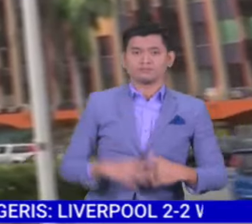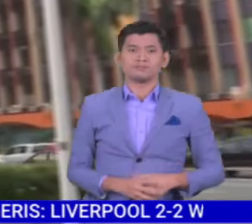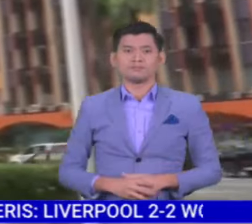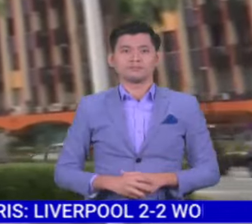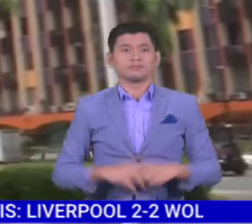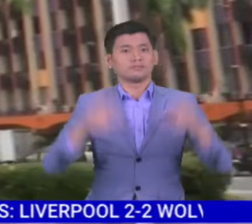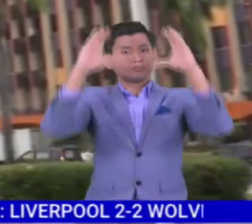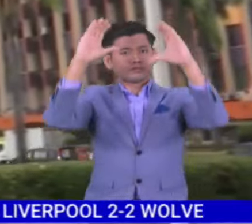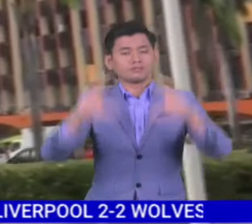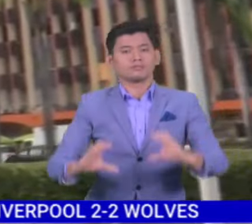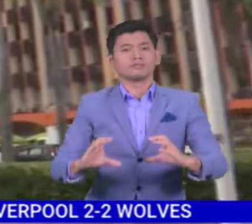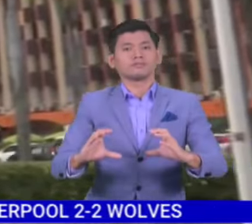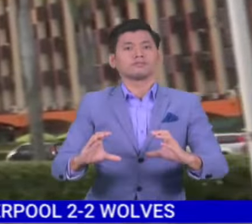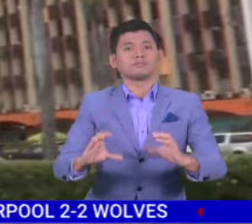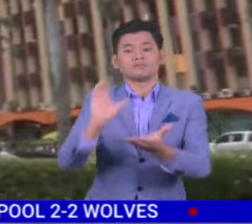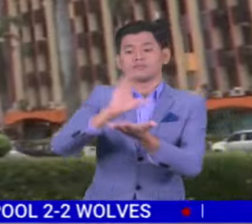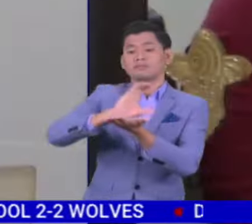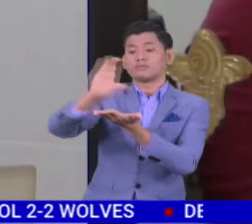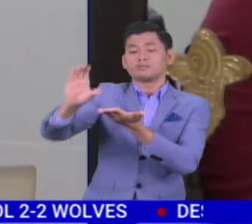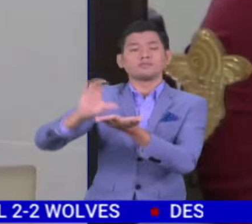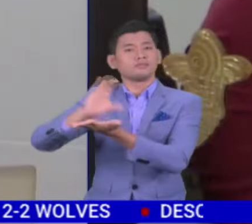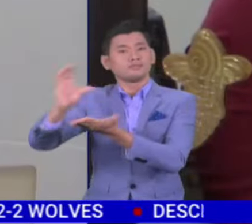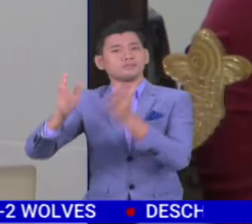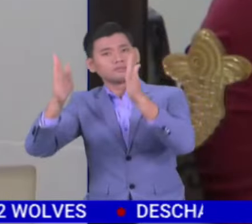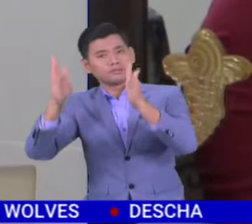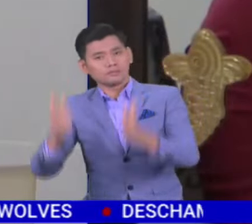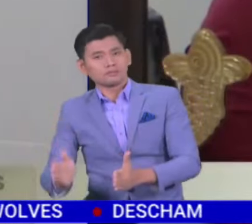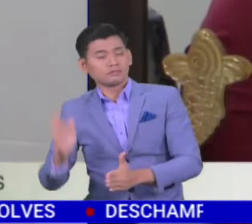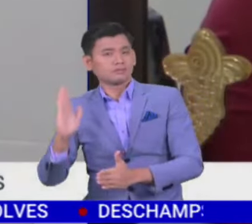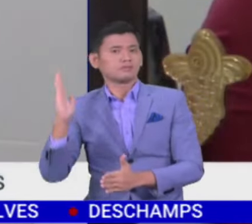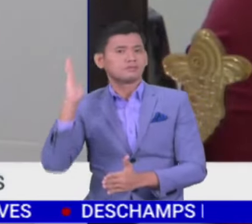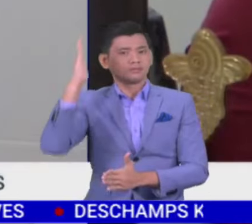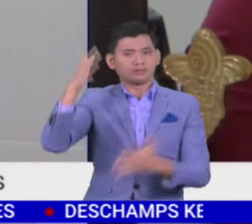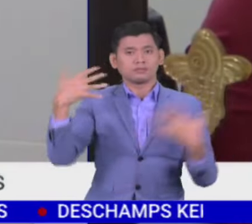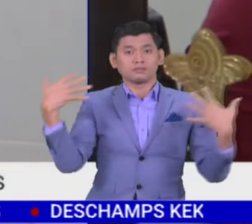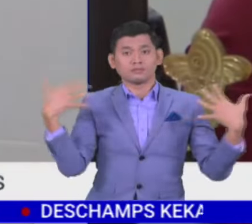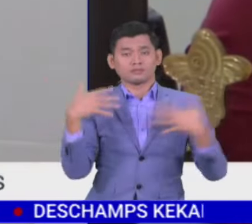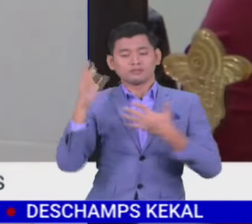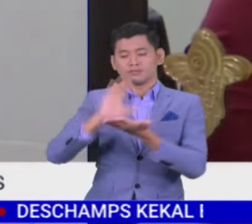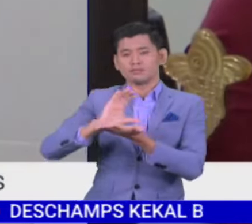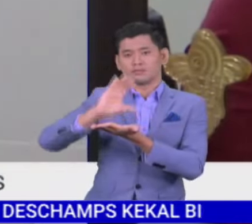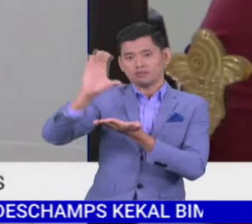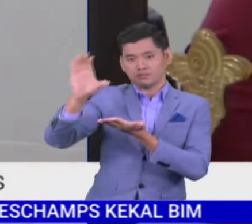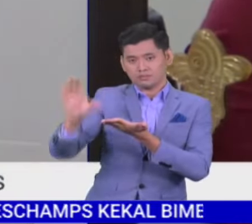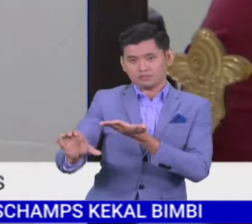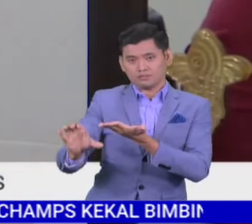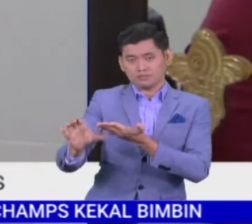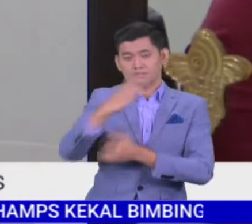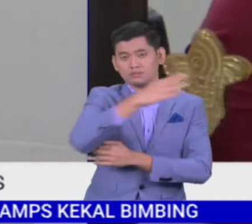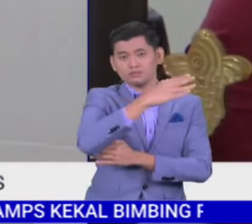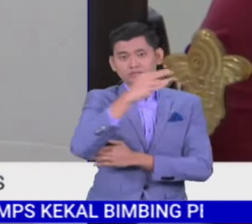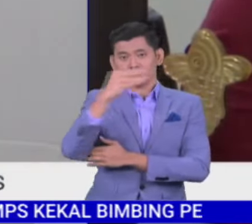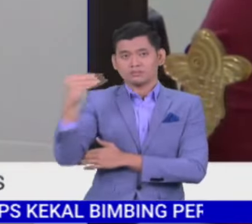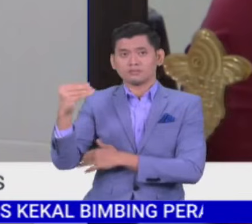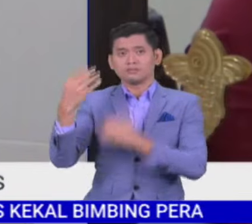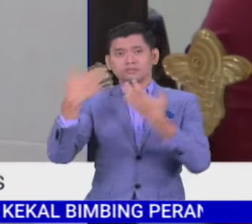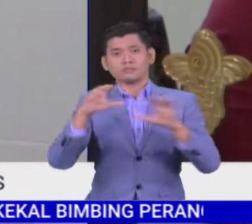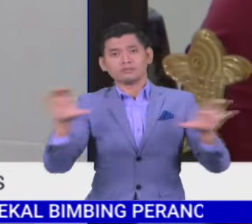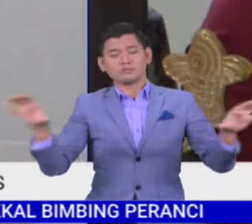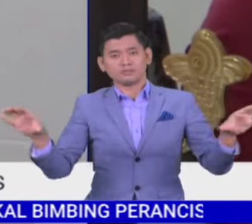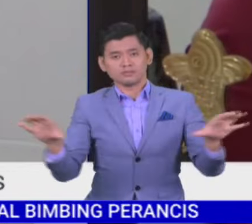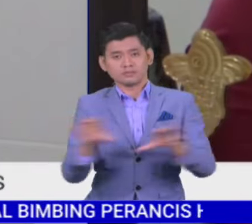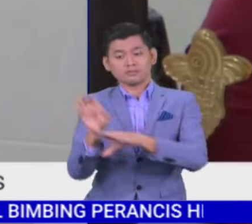secara tidak langsung Abu labu-pelabu pun akan takut untuk melabur dan mereka yang telah buat